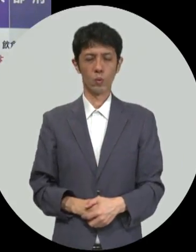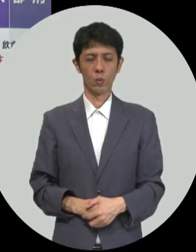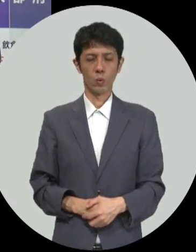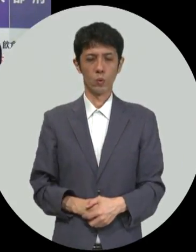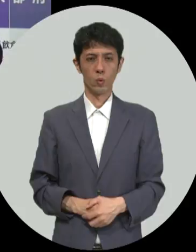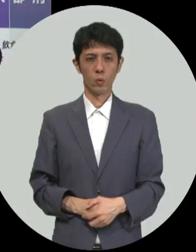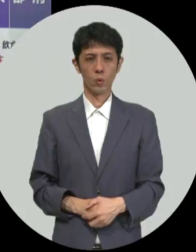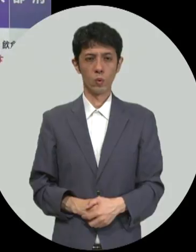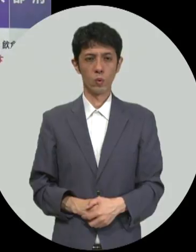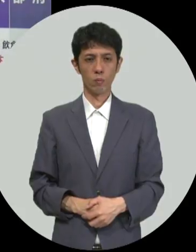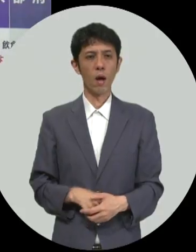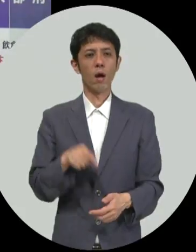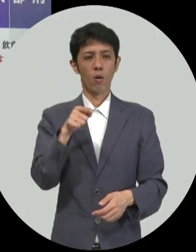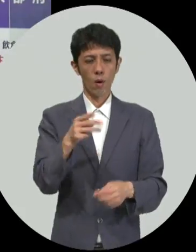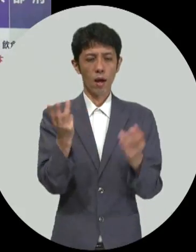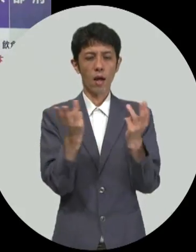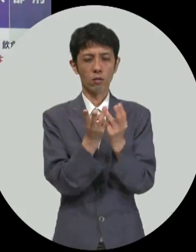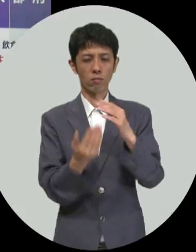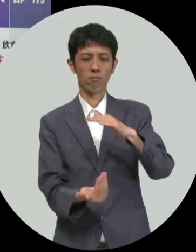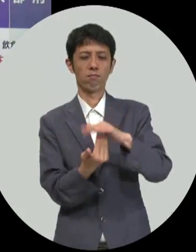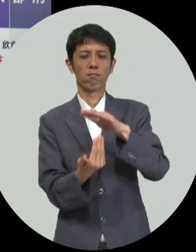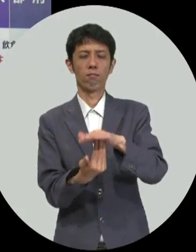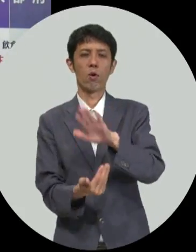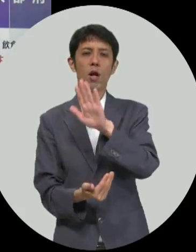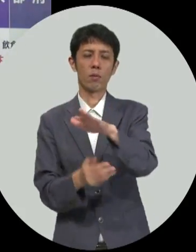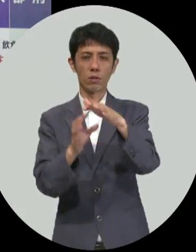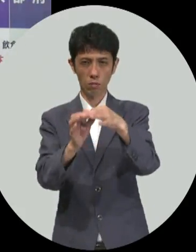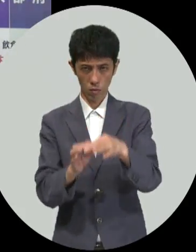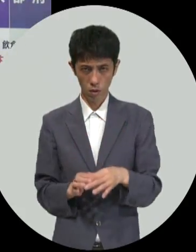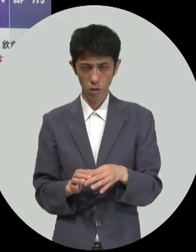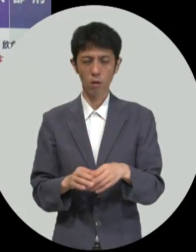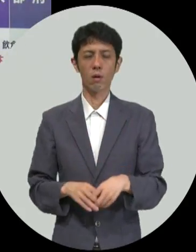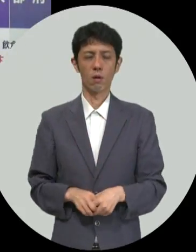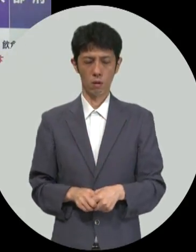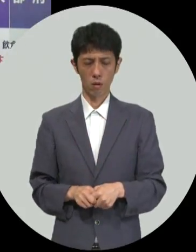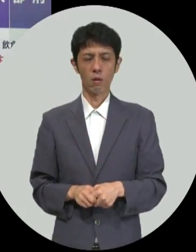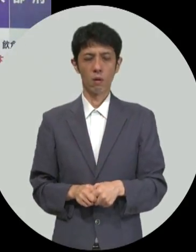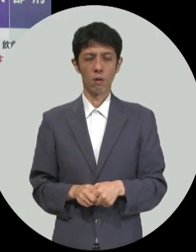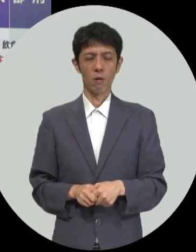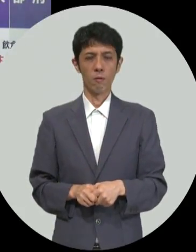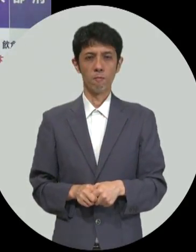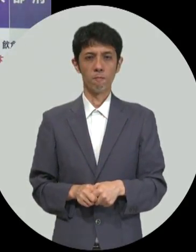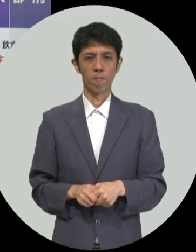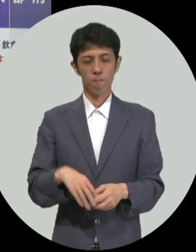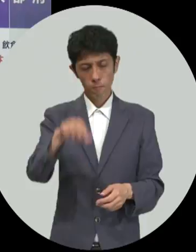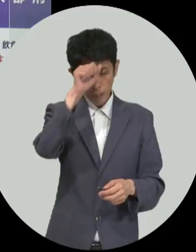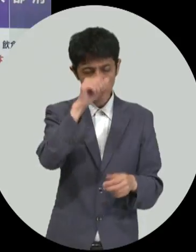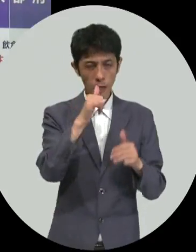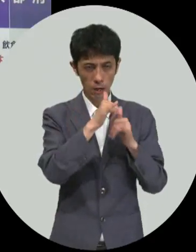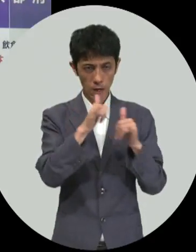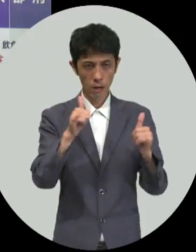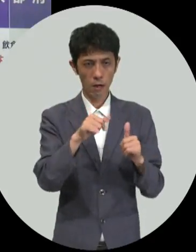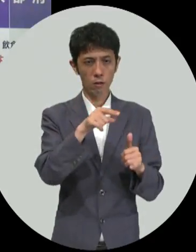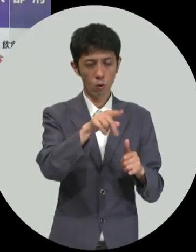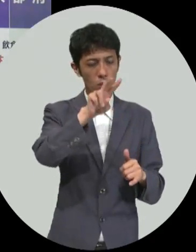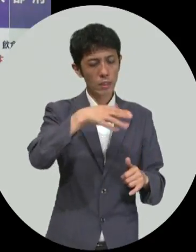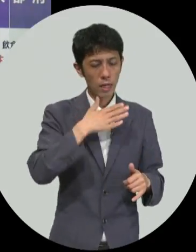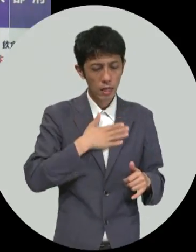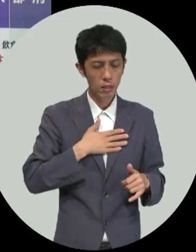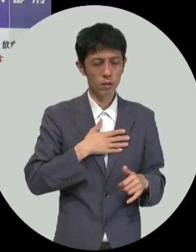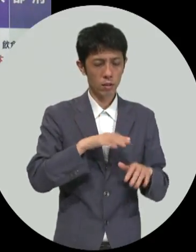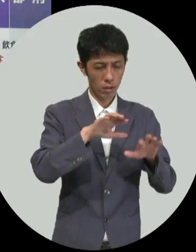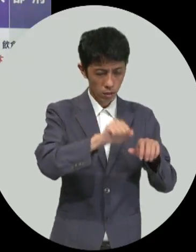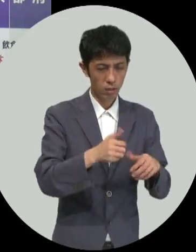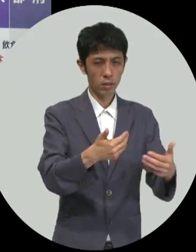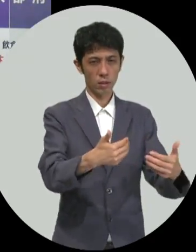全体的に数に限りがあるということでございますので、しかも患者さんの当然、ご理解もいなきゃい